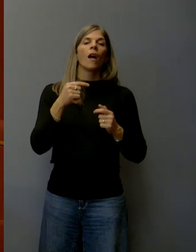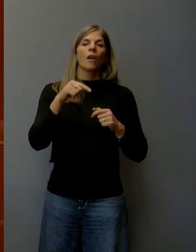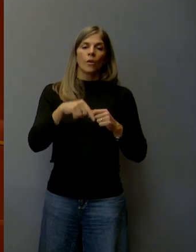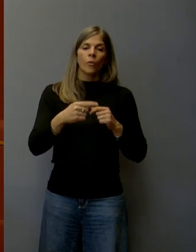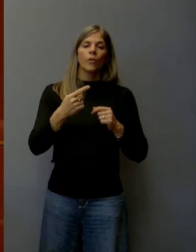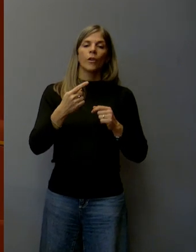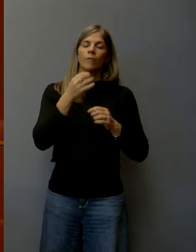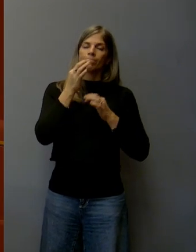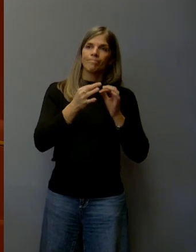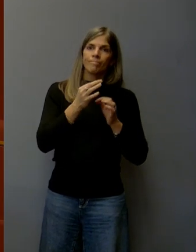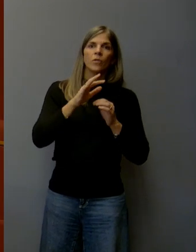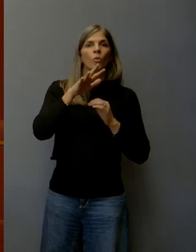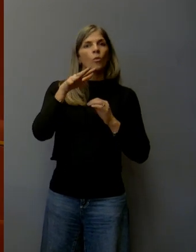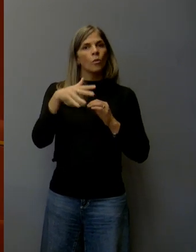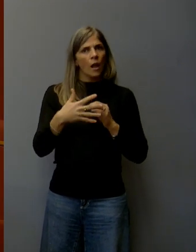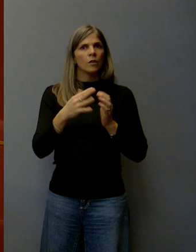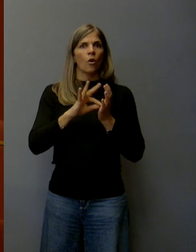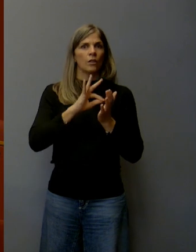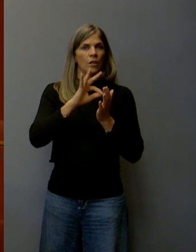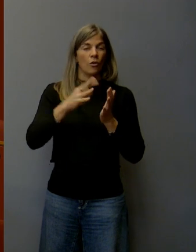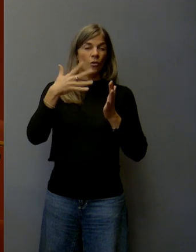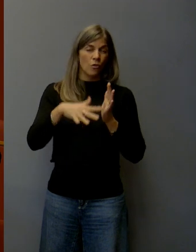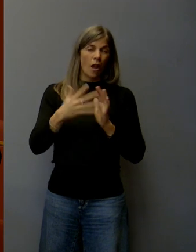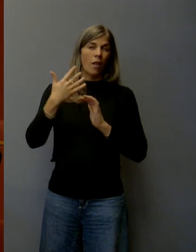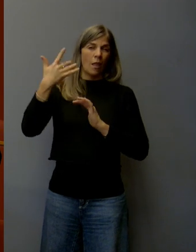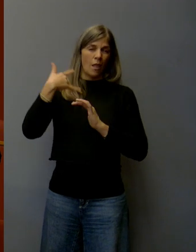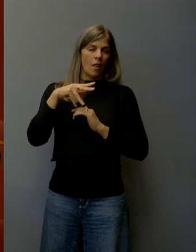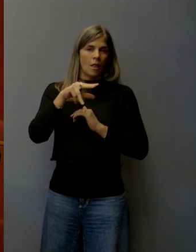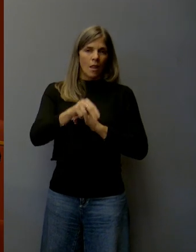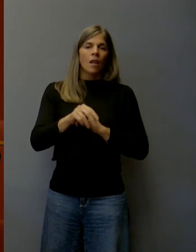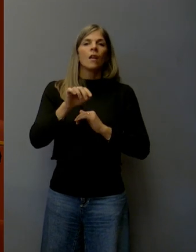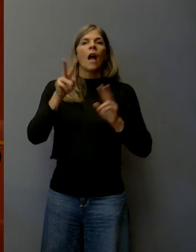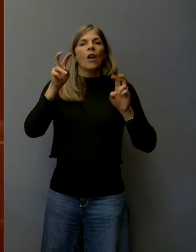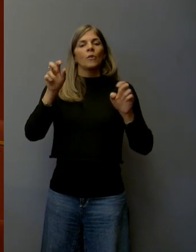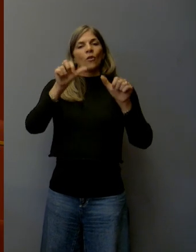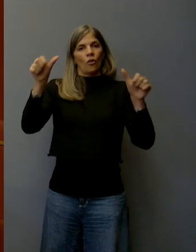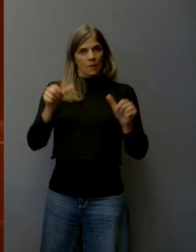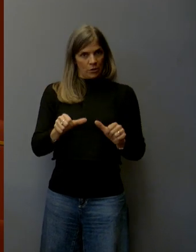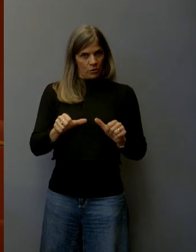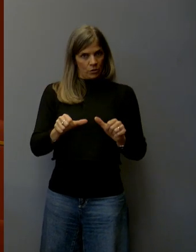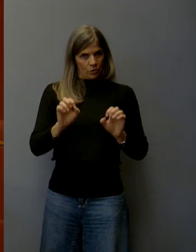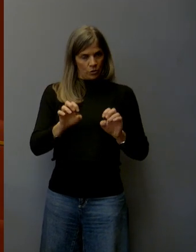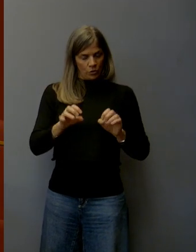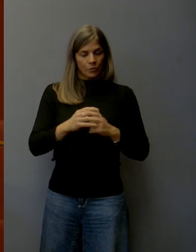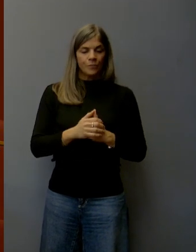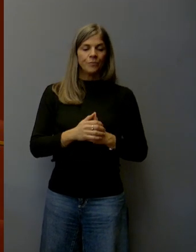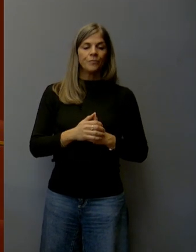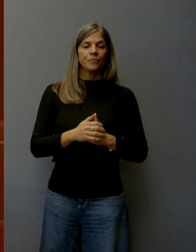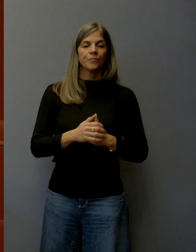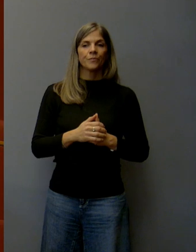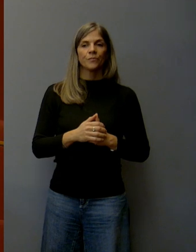ordine del giorno Cioè quello della formazione e però va anche un po' oltre Io